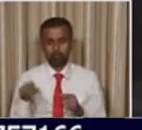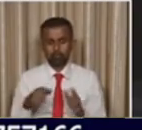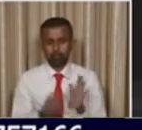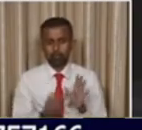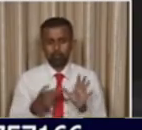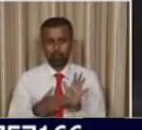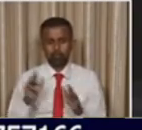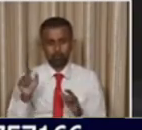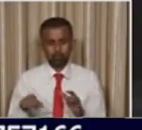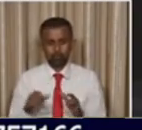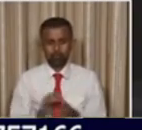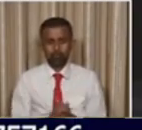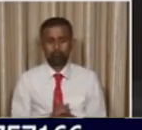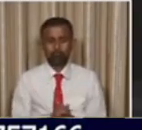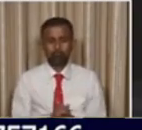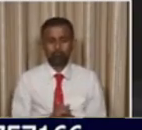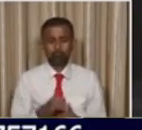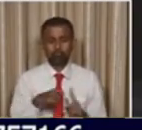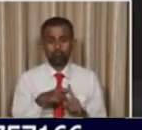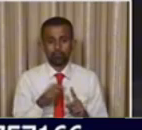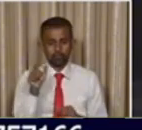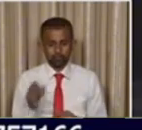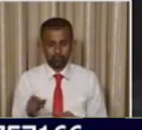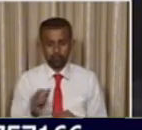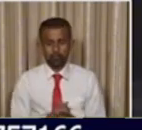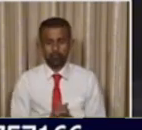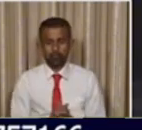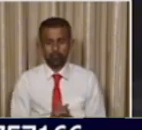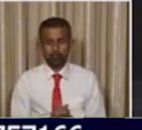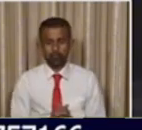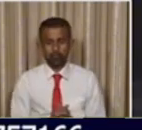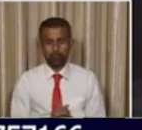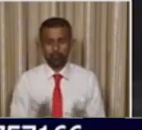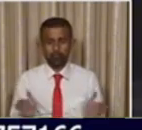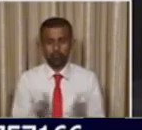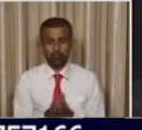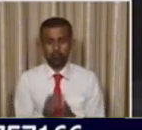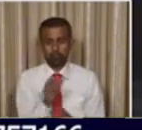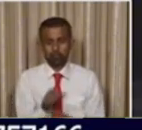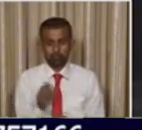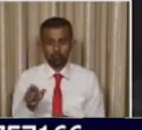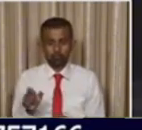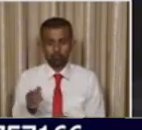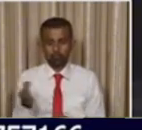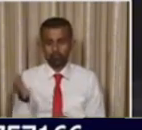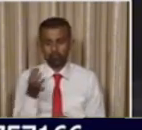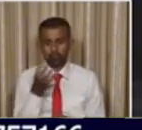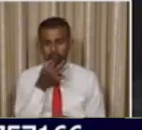காட்சிப்படுத்தலும் நடைபெற்றது. நிகழ்விலே புலம்பெயர் தமிழர்கள் மற்றும் பாரிய அளவிலான தமிழ் இளைஞர்கள் உணர்வளர்ச்சியுடன் கலந்து